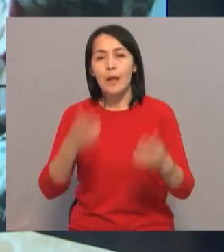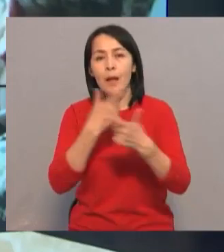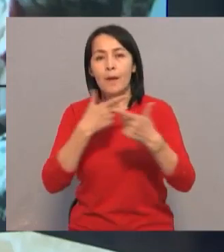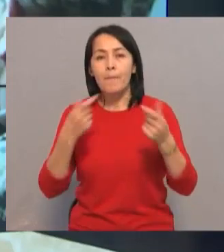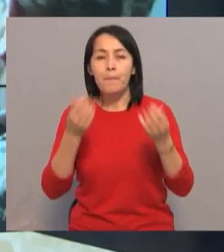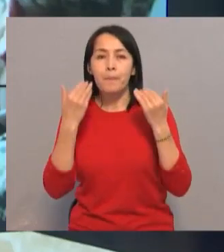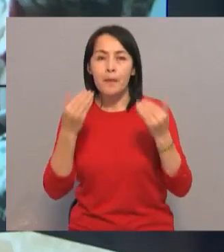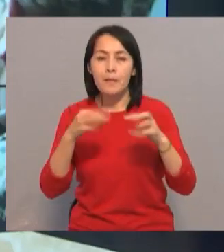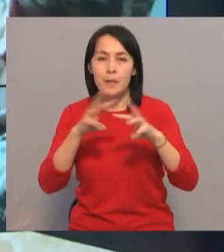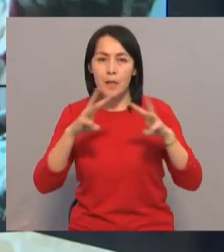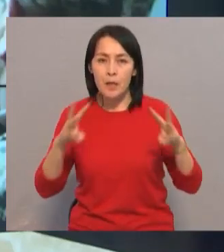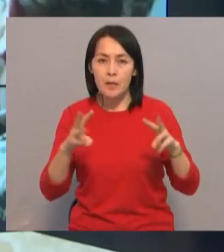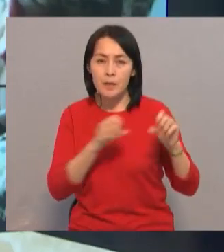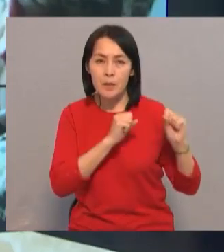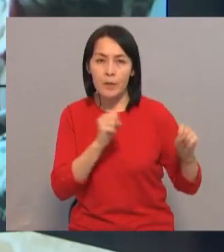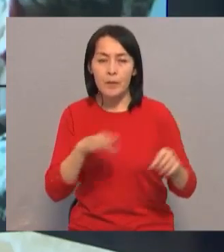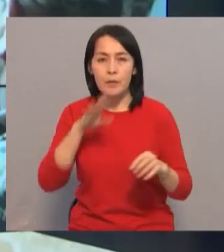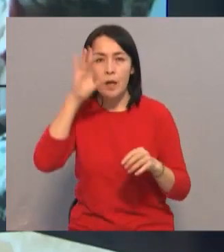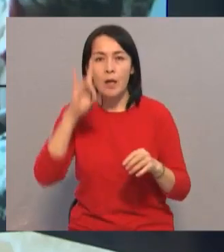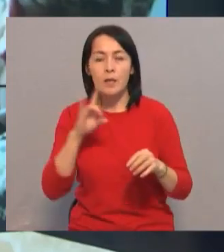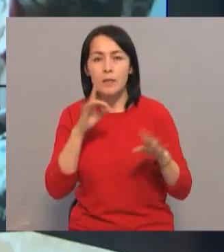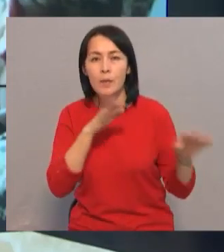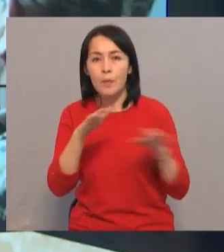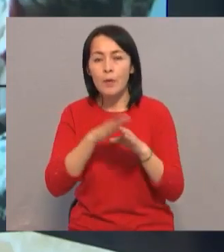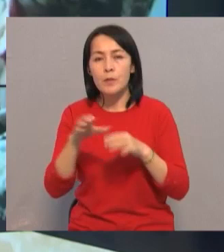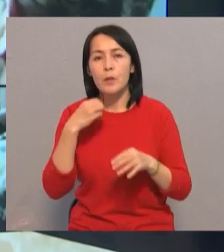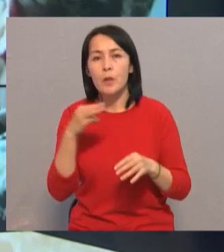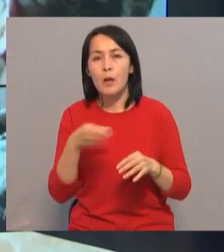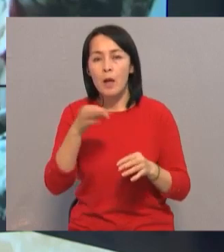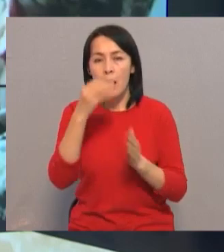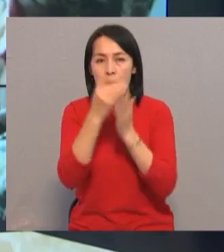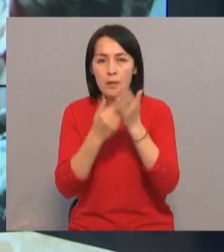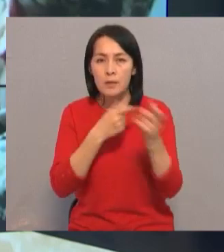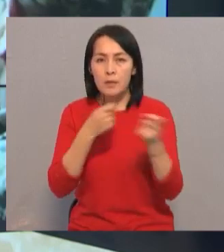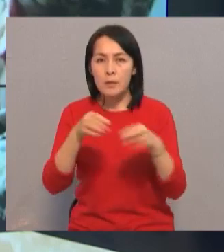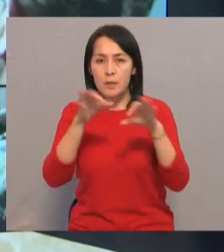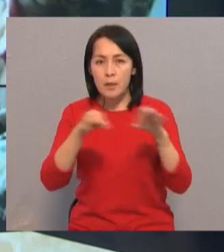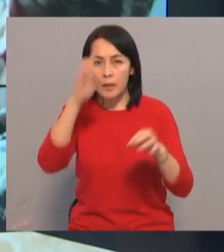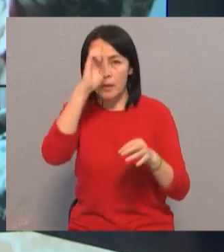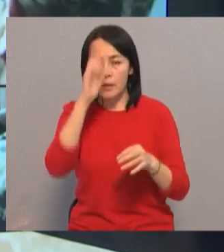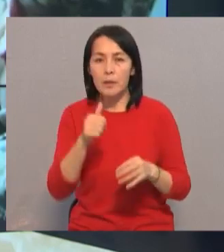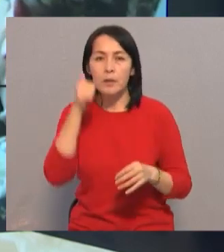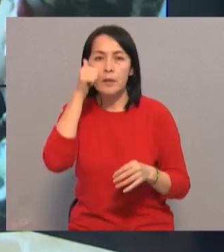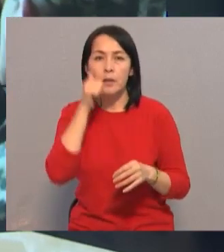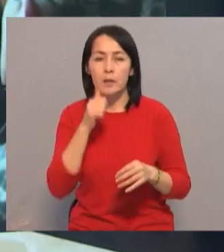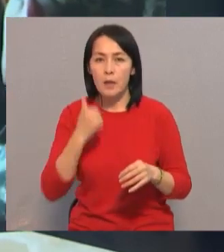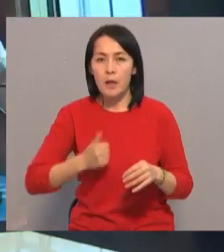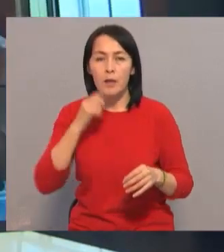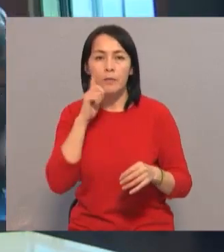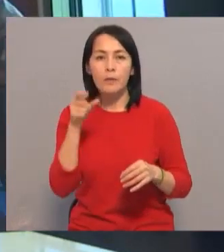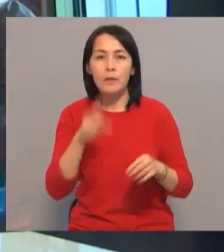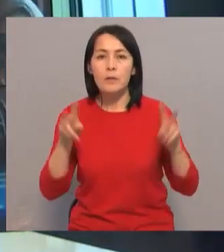Информационный десант Министерства обороны РК провел мероприятие в Туркестанской области в рамках акции «Егемен Елдин Ертена и